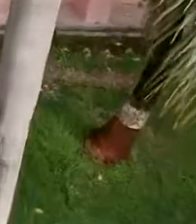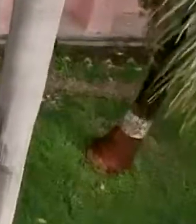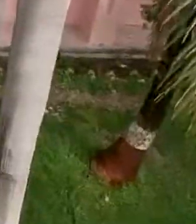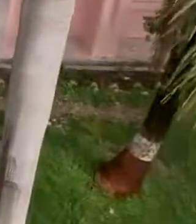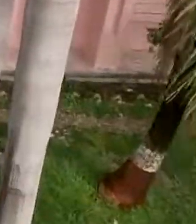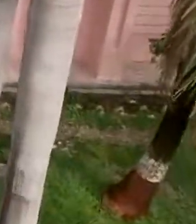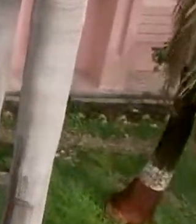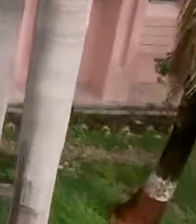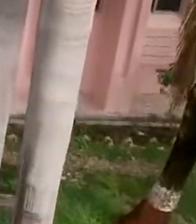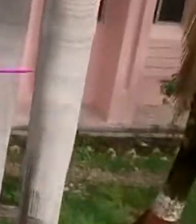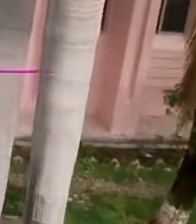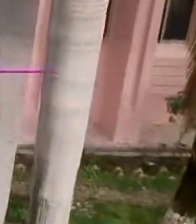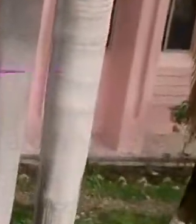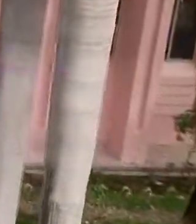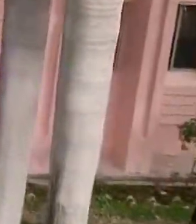एनटिभी कोहलपुर,